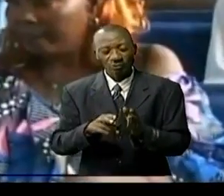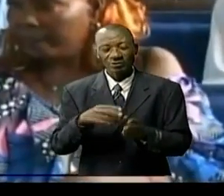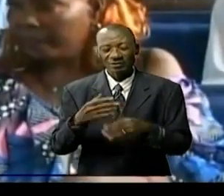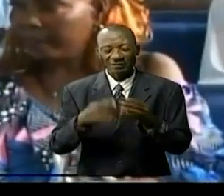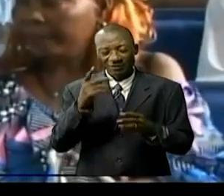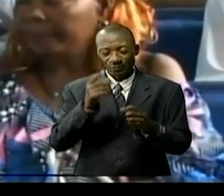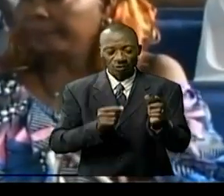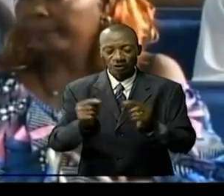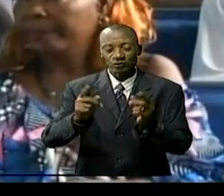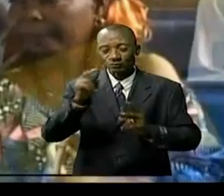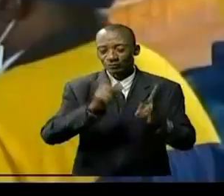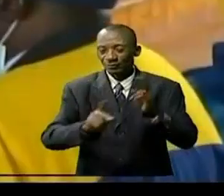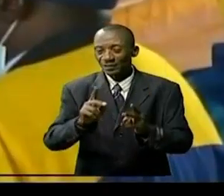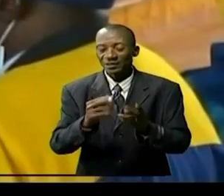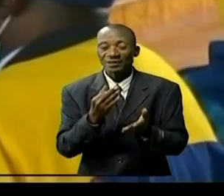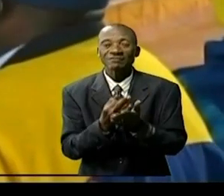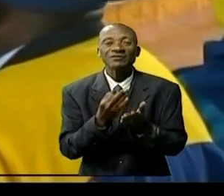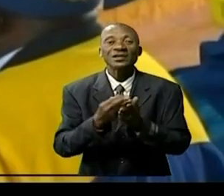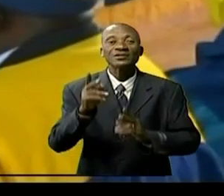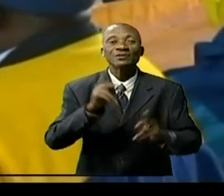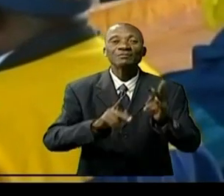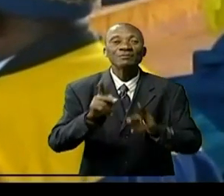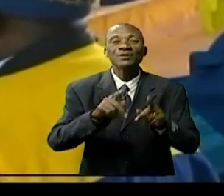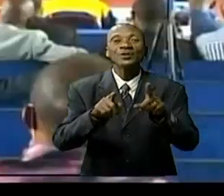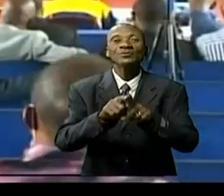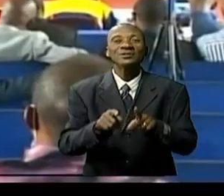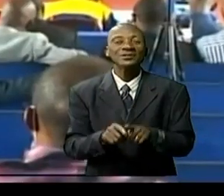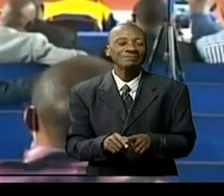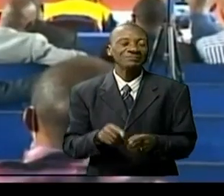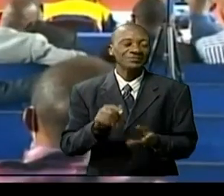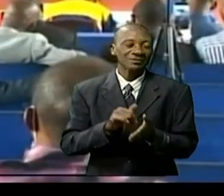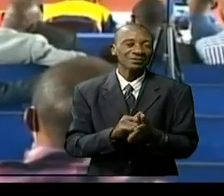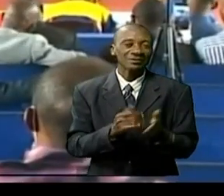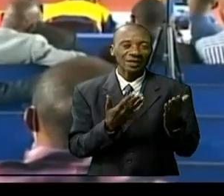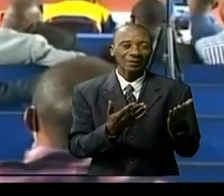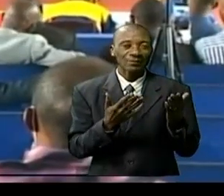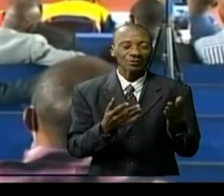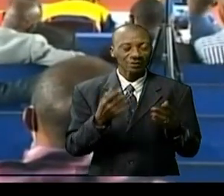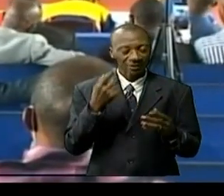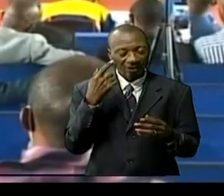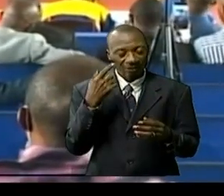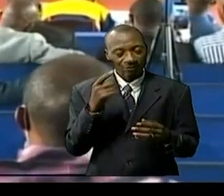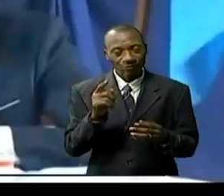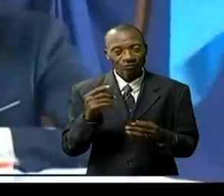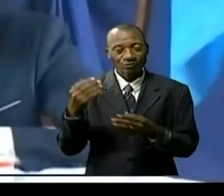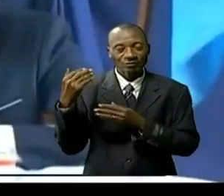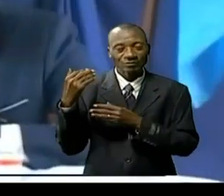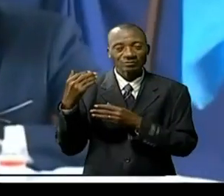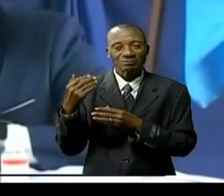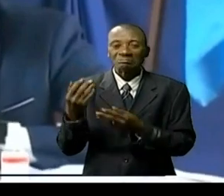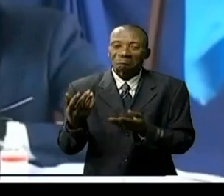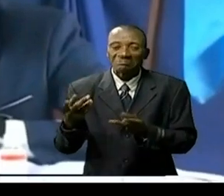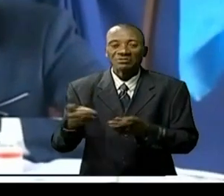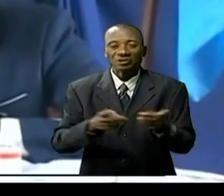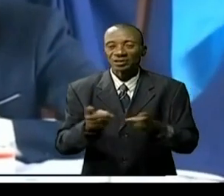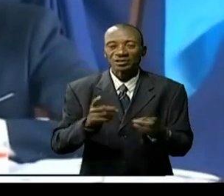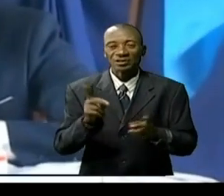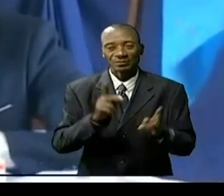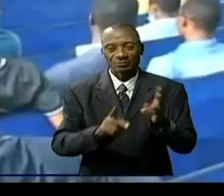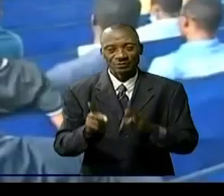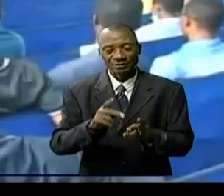les finances publiques constitue une pierre angulaire de la gestion publique elle permet à l'état ya ces collectivités